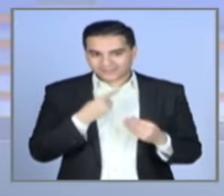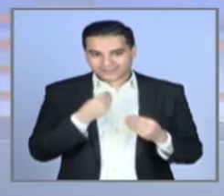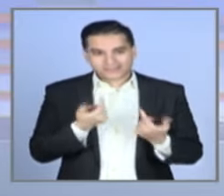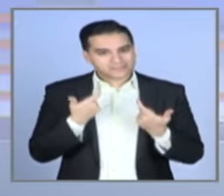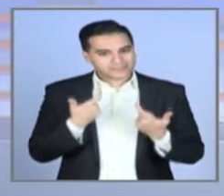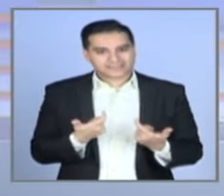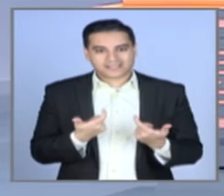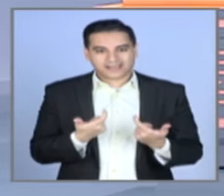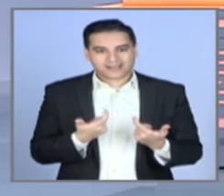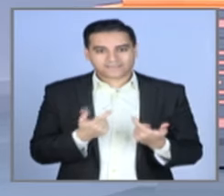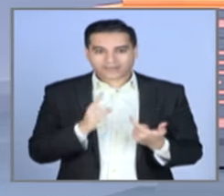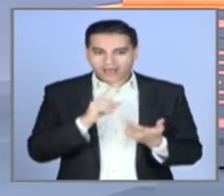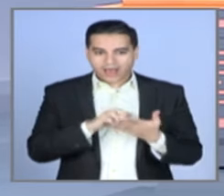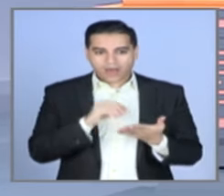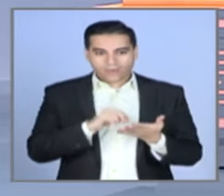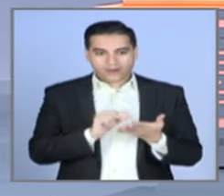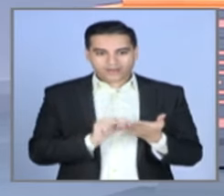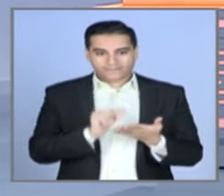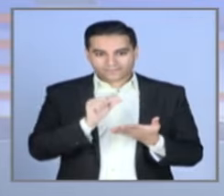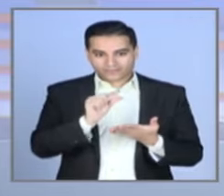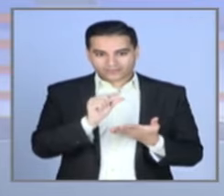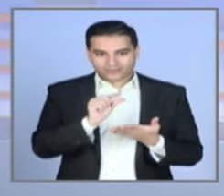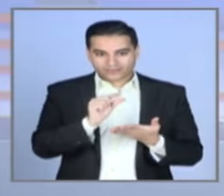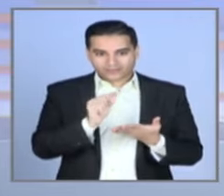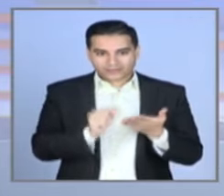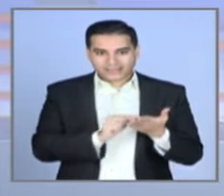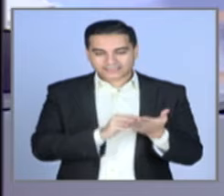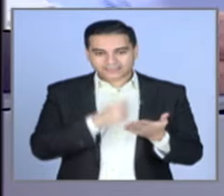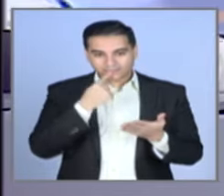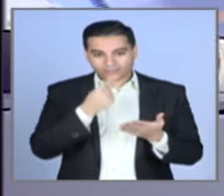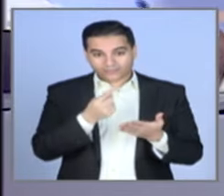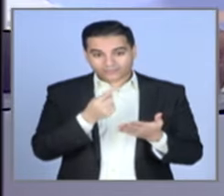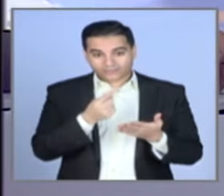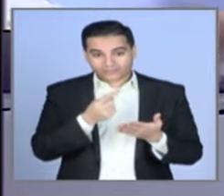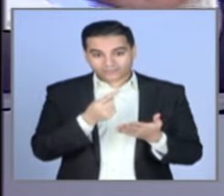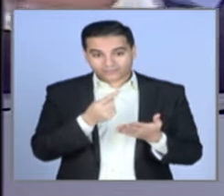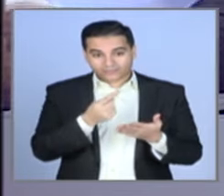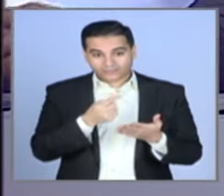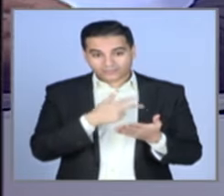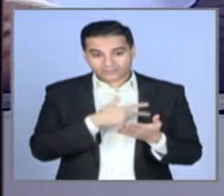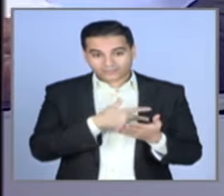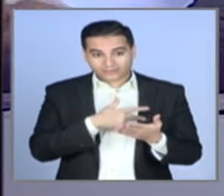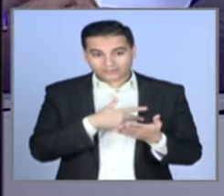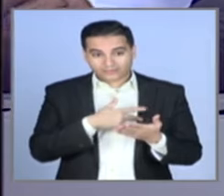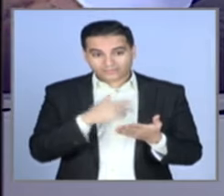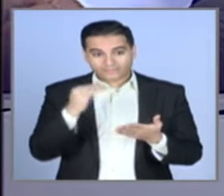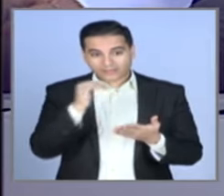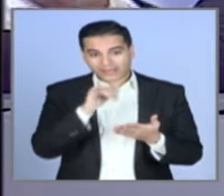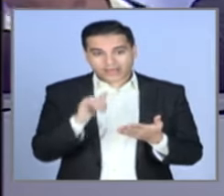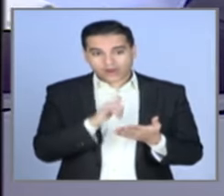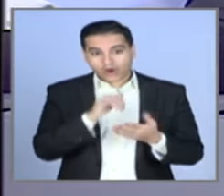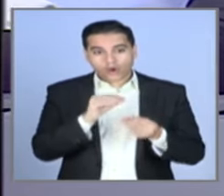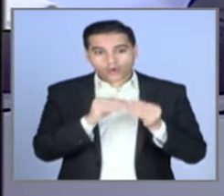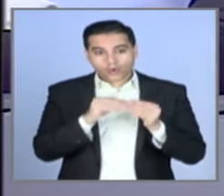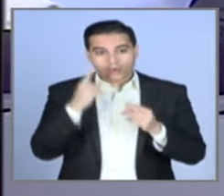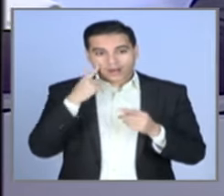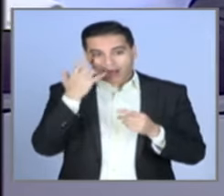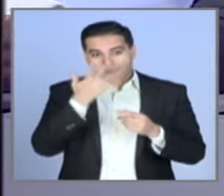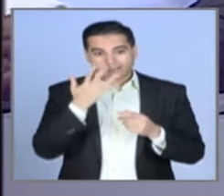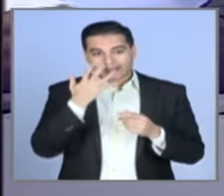اتفقنا؟ الأول كاتب بس حتة صغيرة. عايز تقول إيه؟ بقول اسمي يحيى لوني قمحي لون طمي